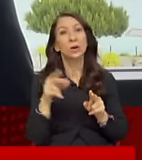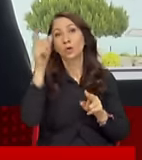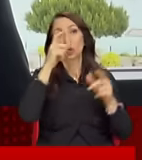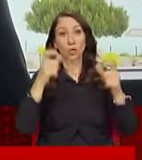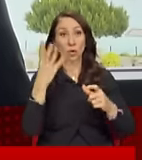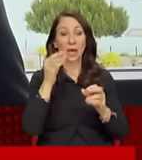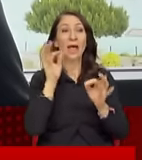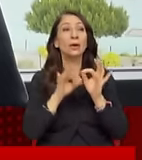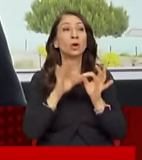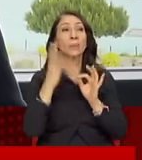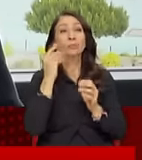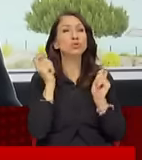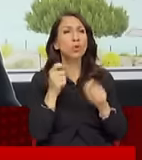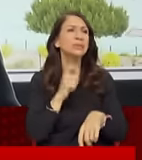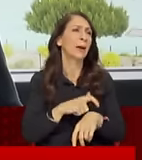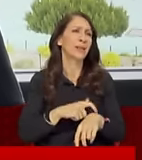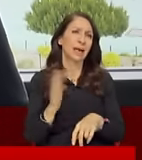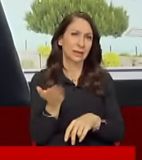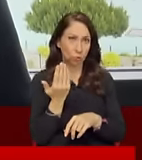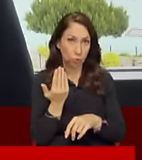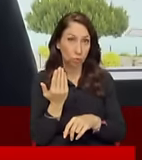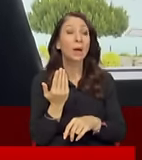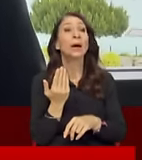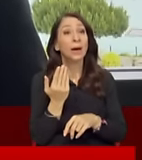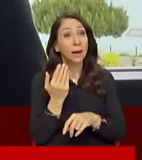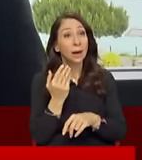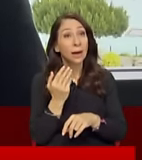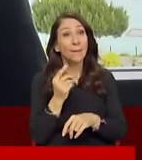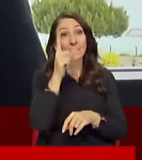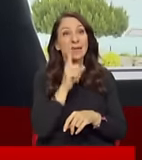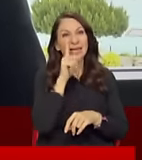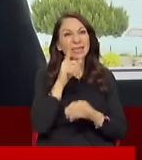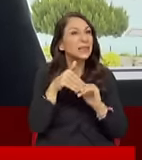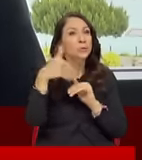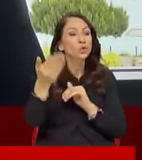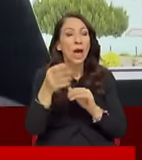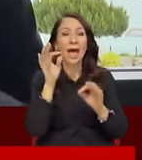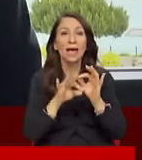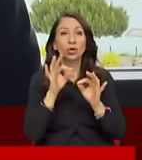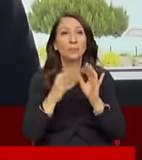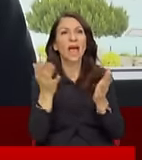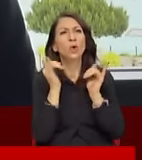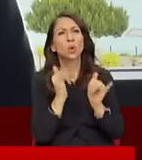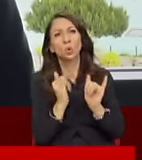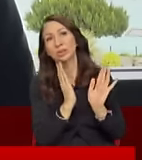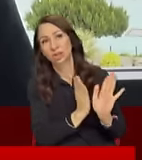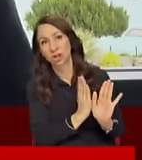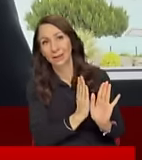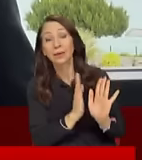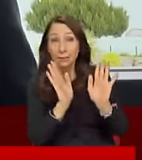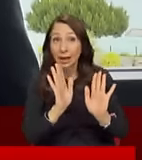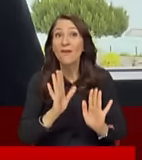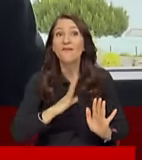Türkiye olarak ekonomik anlamda zor günlerden geçiyoruz. 1 Nisan'dan sonra ekonomi daha da kötü hale gelecek